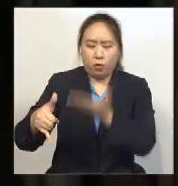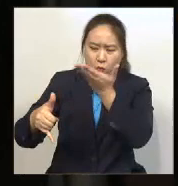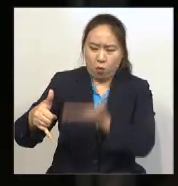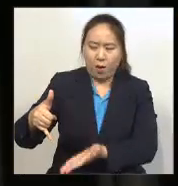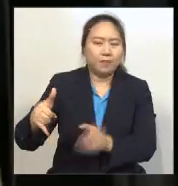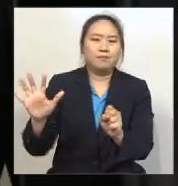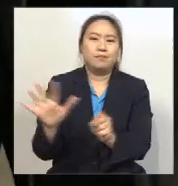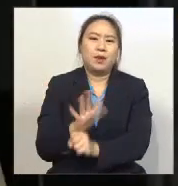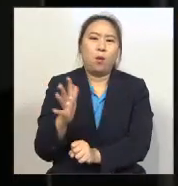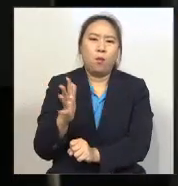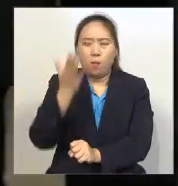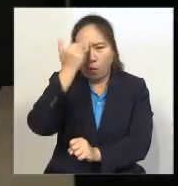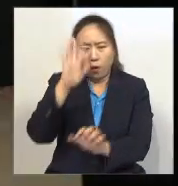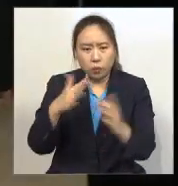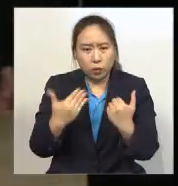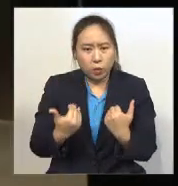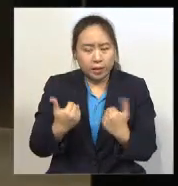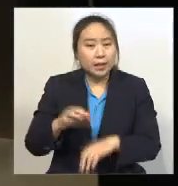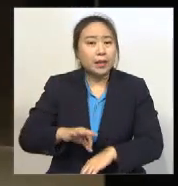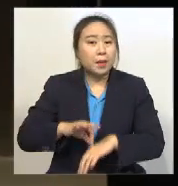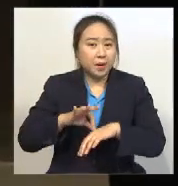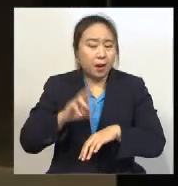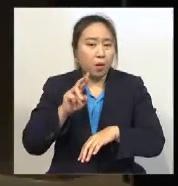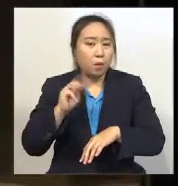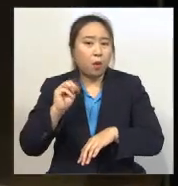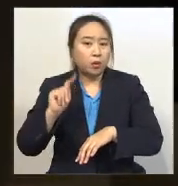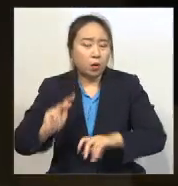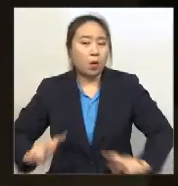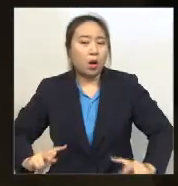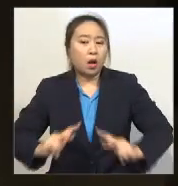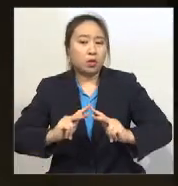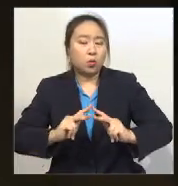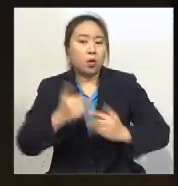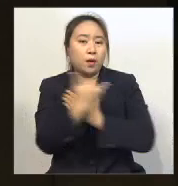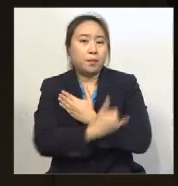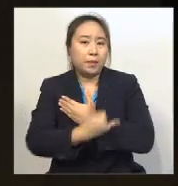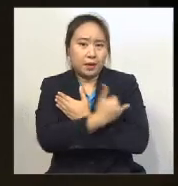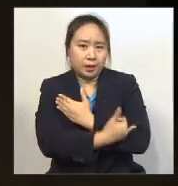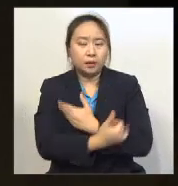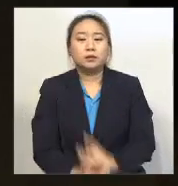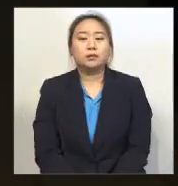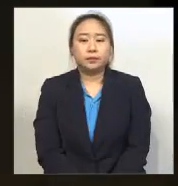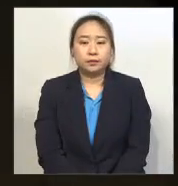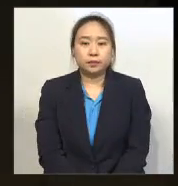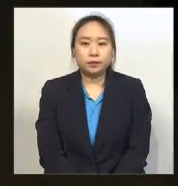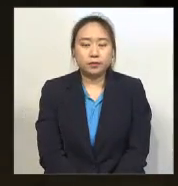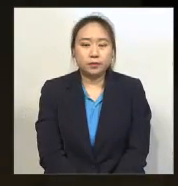สมบัติสว.เนื่องจากอยู่ระหว่างการดำรงตำแหน่งรัฐมนตรีว่าการกระทรวงการต่างประเทศค่ะ